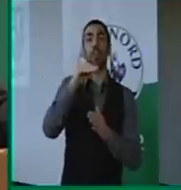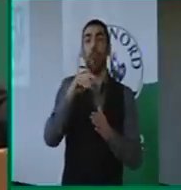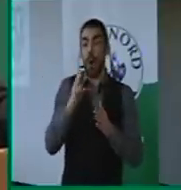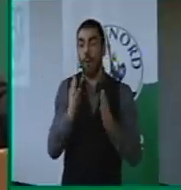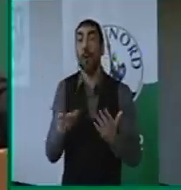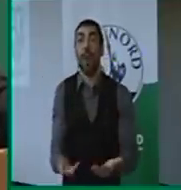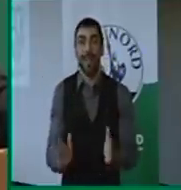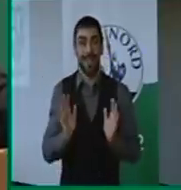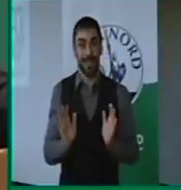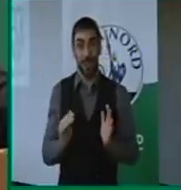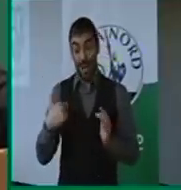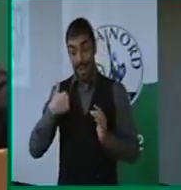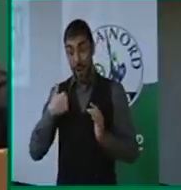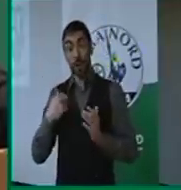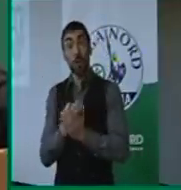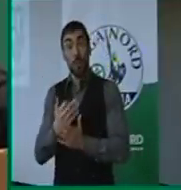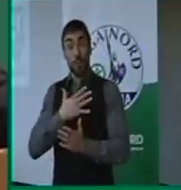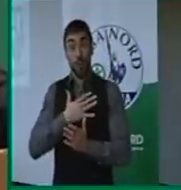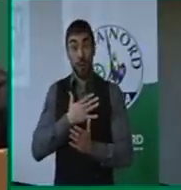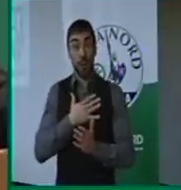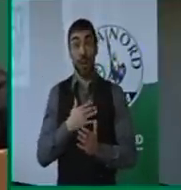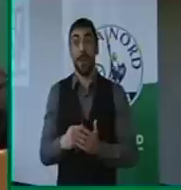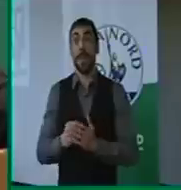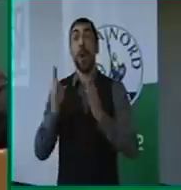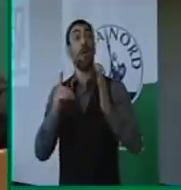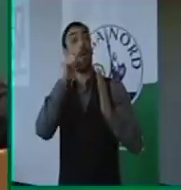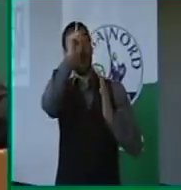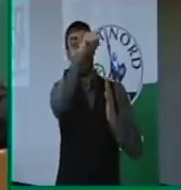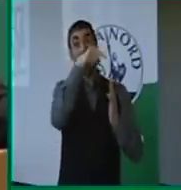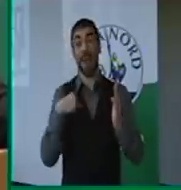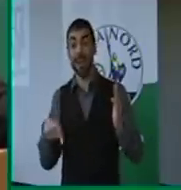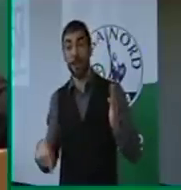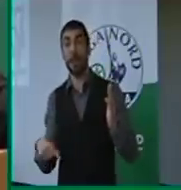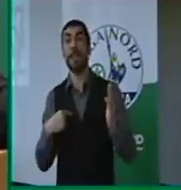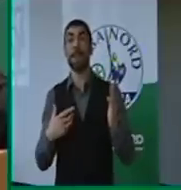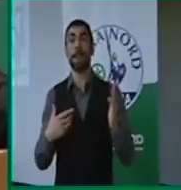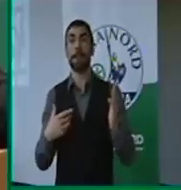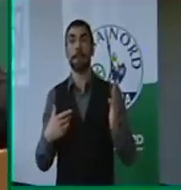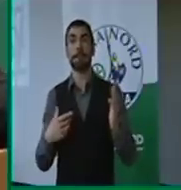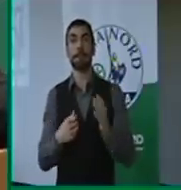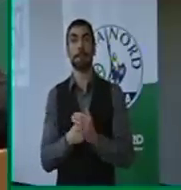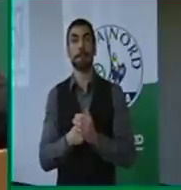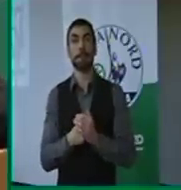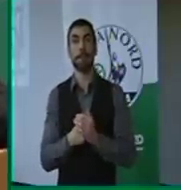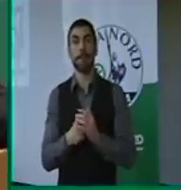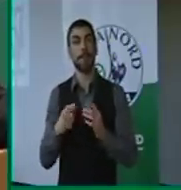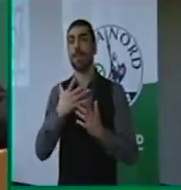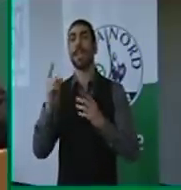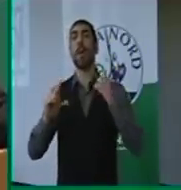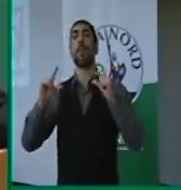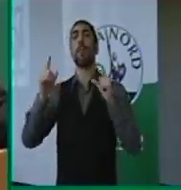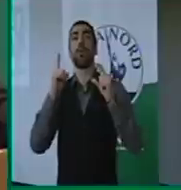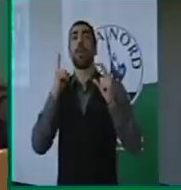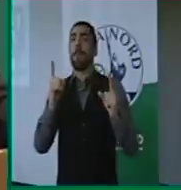adesso e i nostri prodotti rispetto alla Germania costeranno esattamente della stessa proporzione